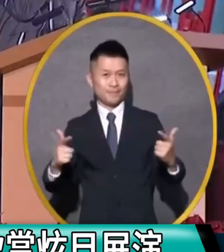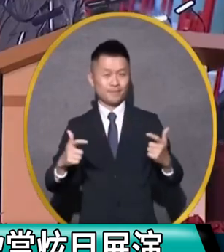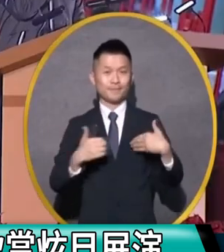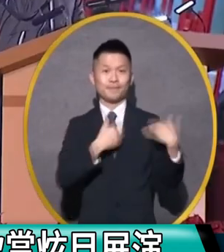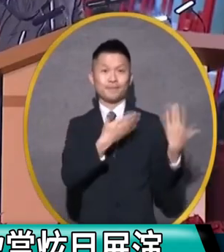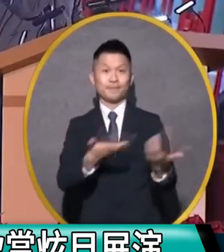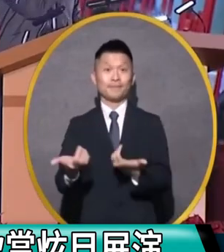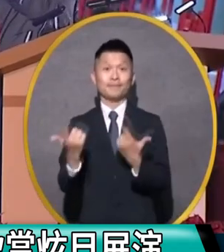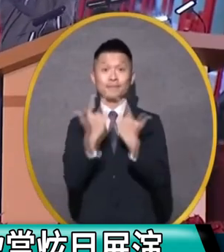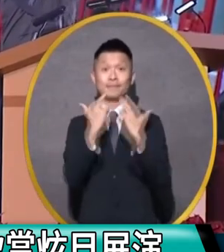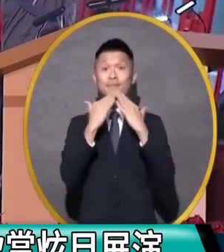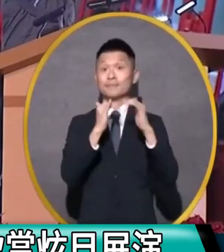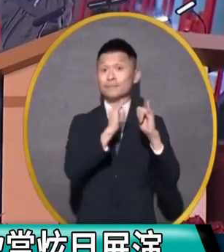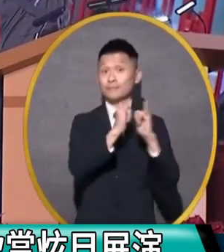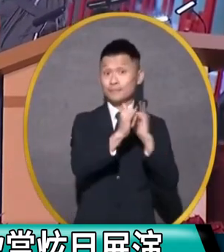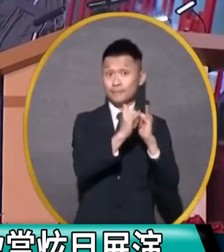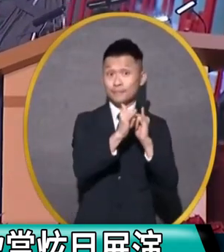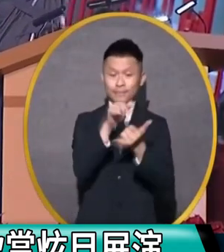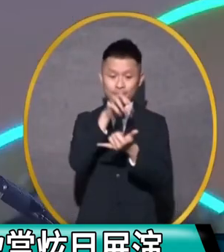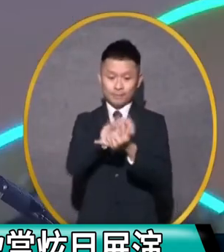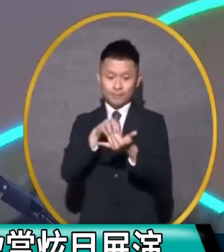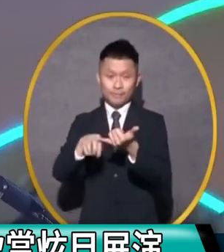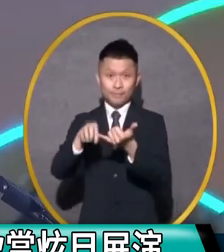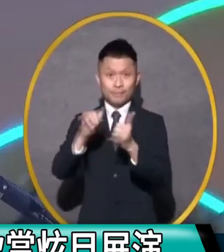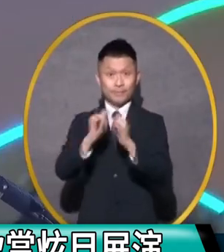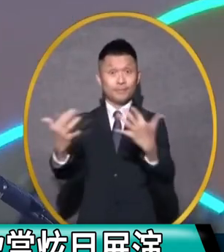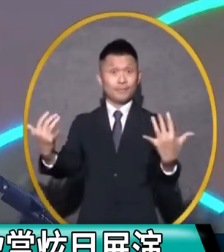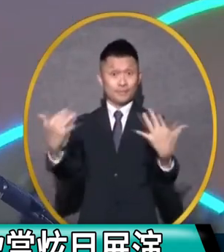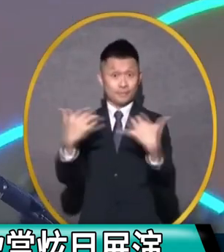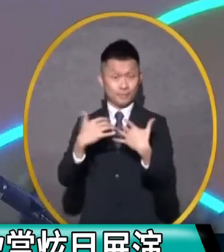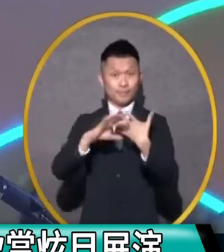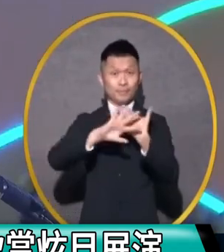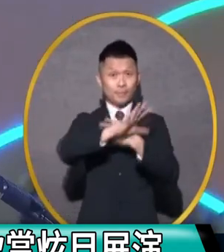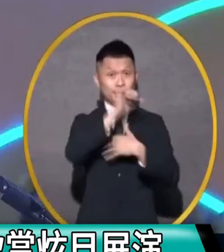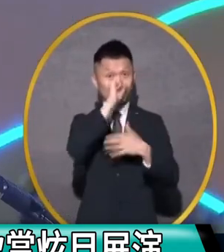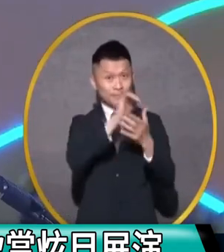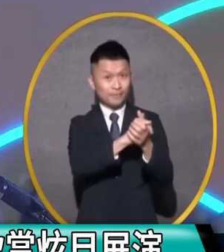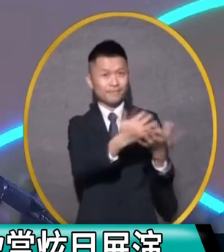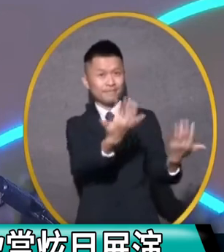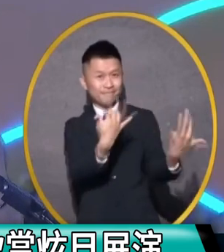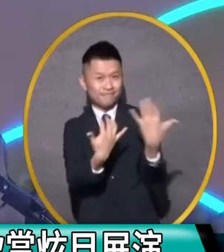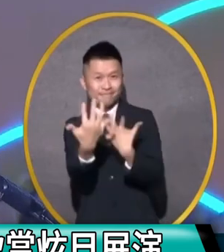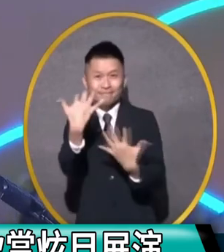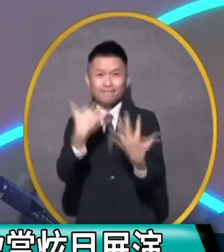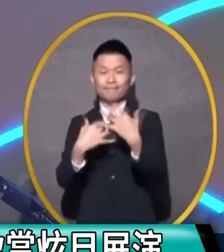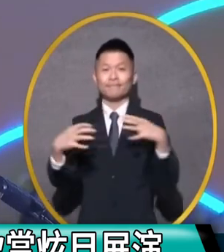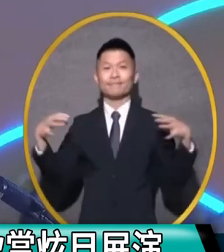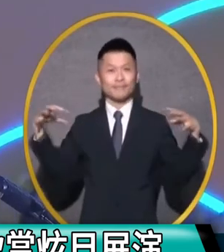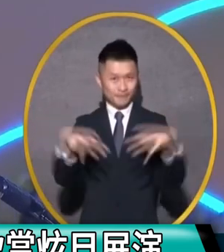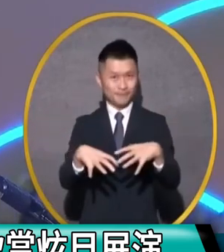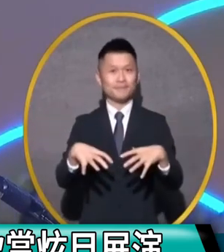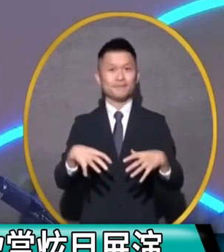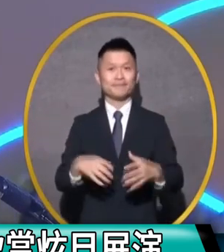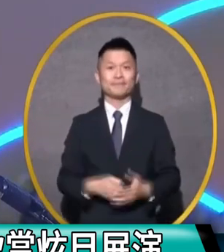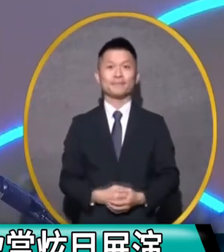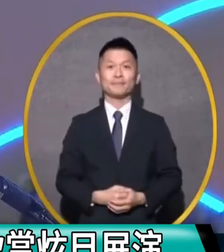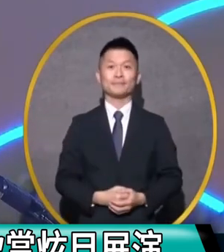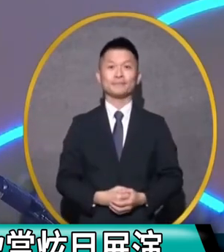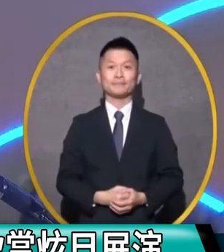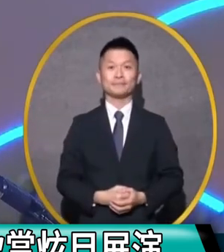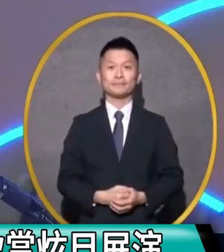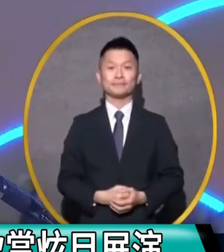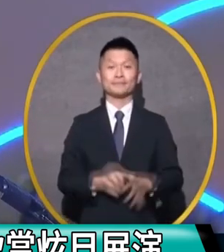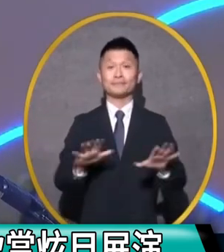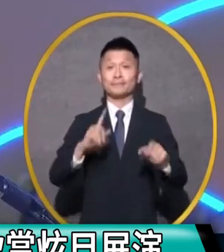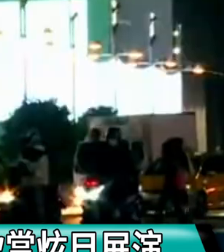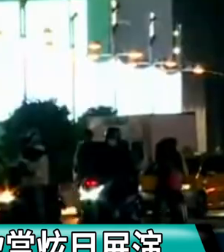市民、来自各地的民众以及国际友人一起来参与这场盛宴。